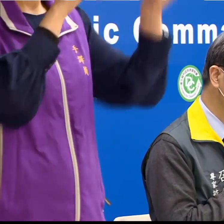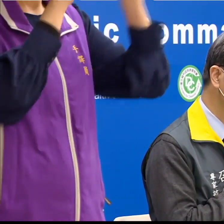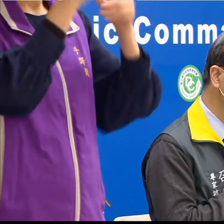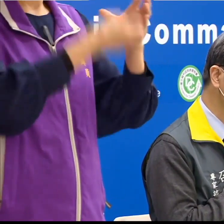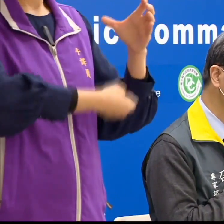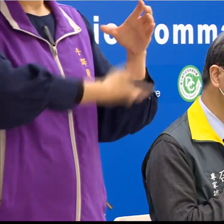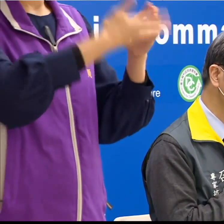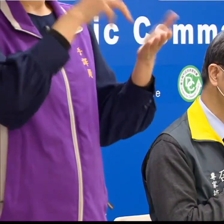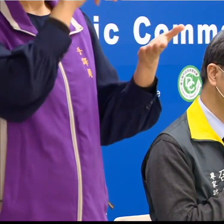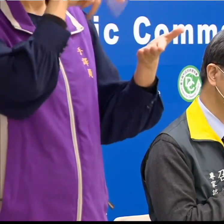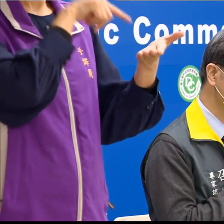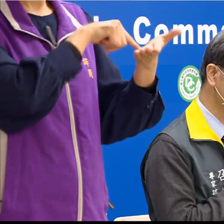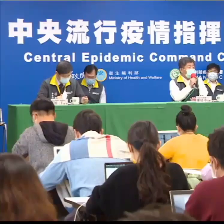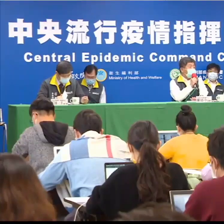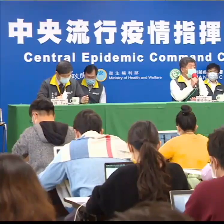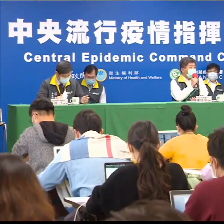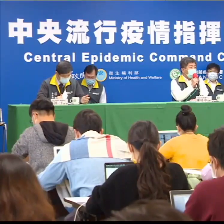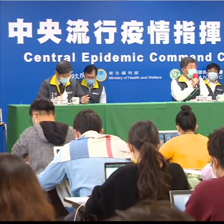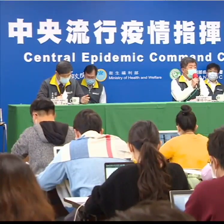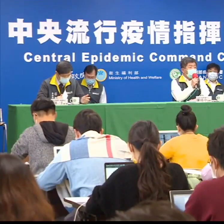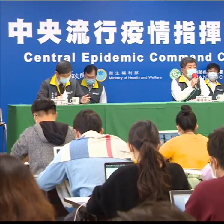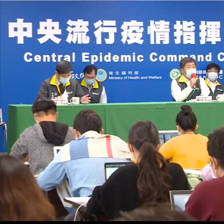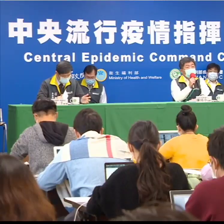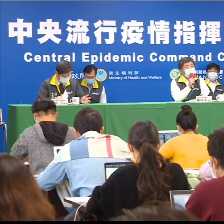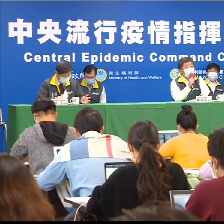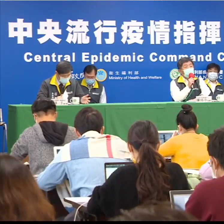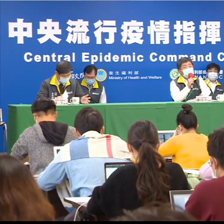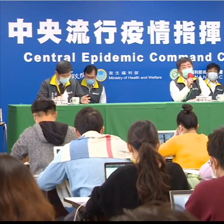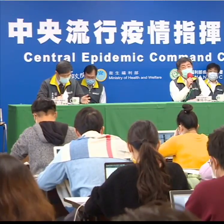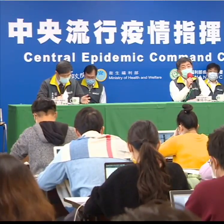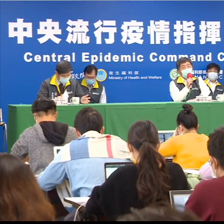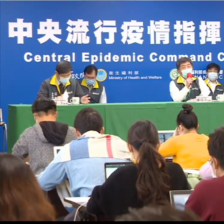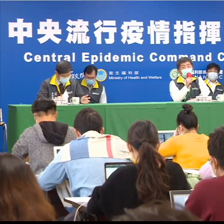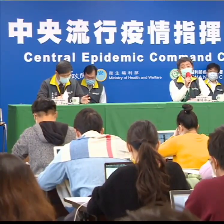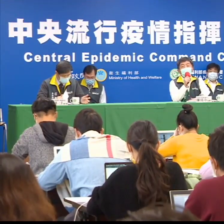会由卫生单位关怀。新唐亚太电视黄兰简、黄依琳，台湾台北报道。